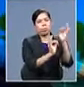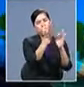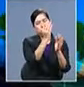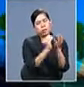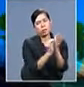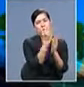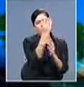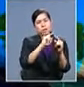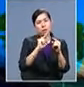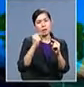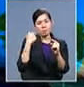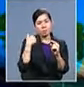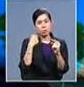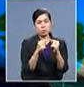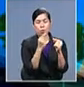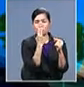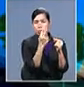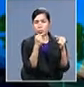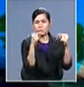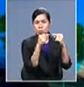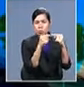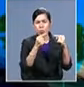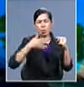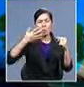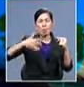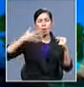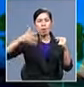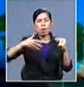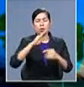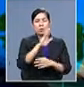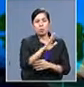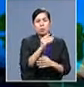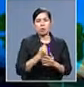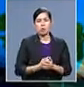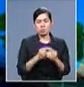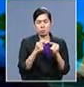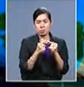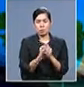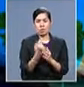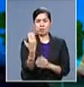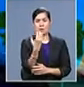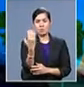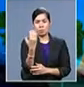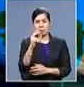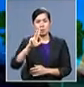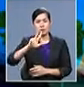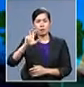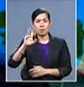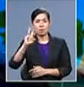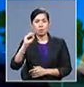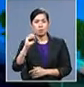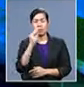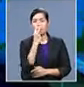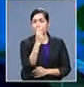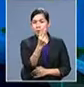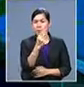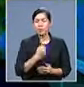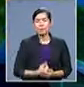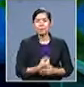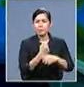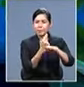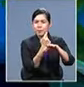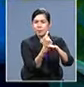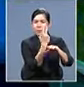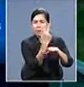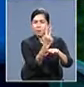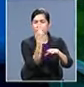ยเทียมจุดฮอตสปอตหรือจุดความร้อนล่าสุดของทีวี360องศาเรามาบินดูพร้อมกันเลยนะครับนั่นคือเริ่มจากตอนล่